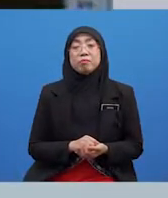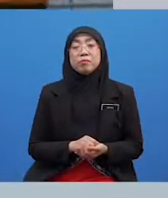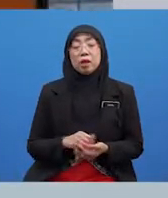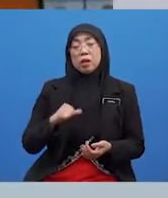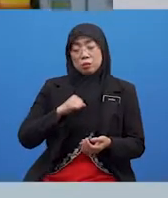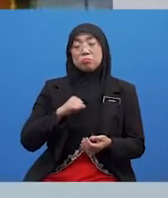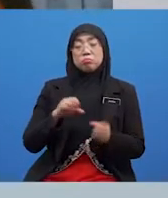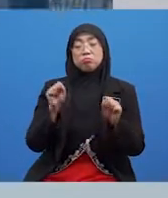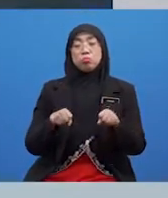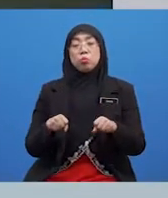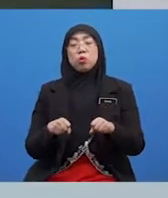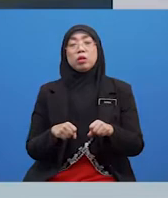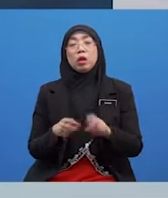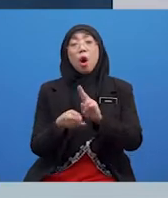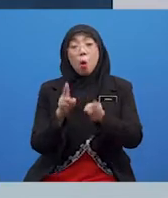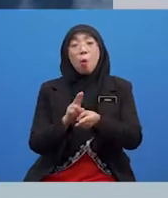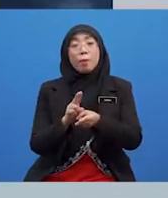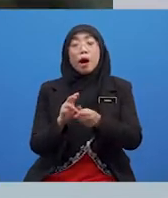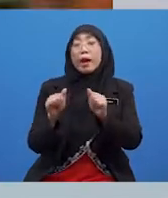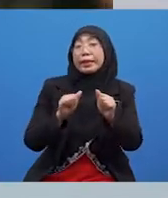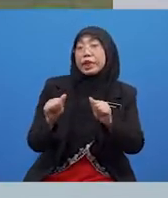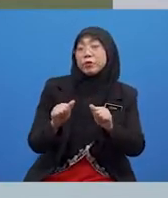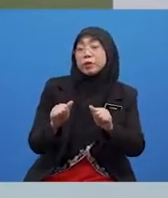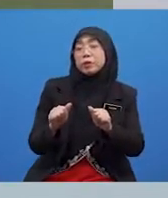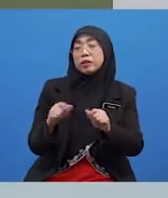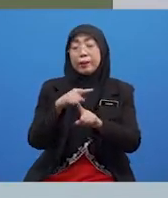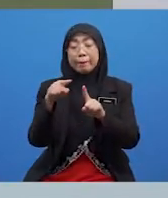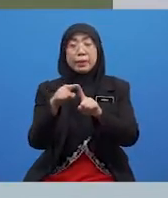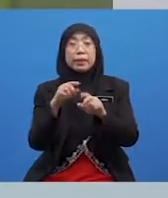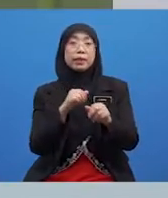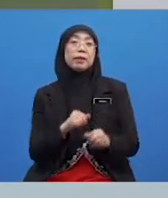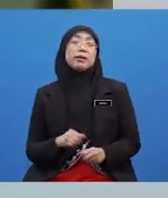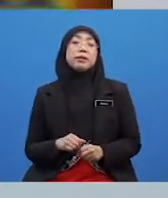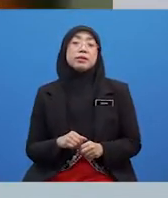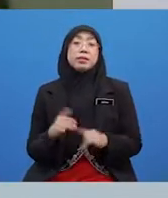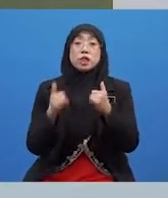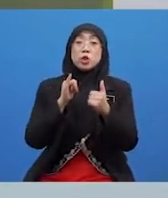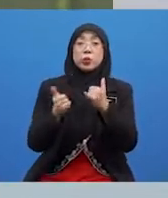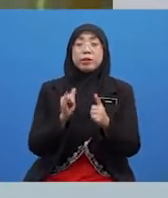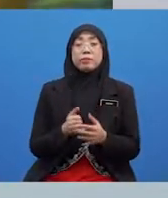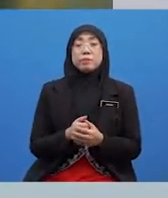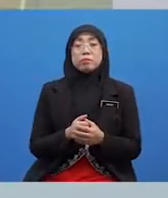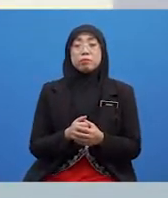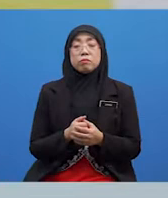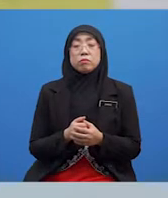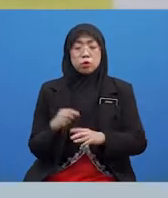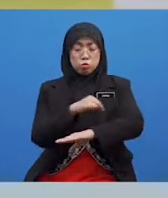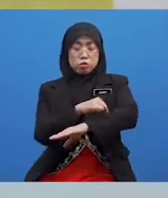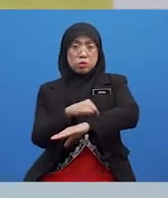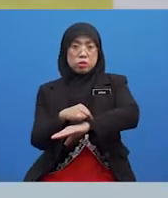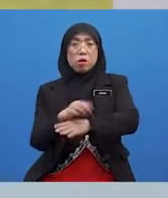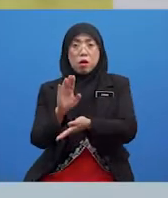jaring kebangsaan An Najwa mempunyai peratusan yang tinggi ketika menghasilkan gol setiap kali memegang